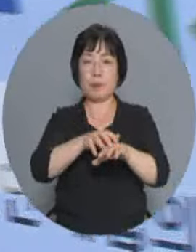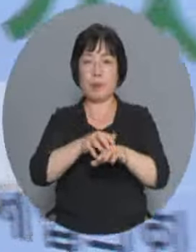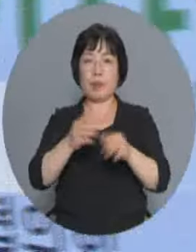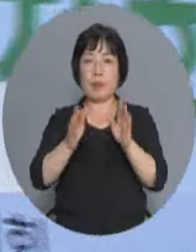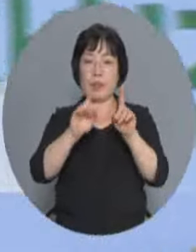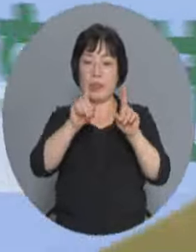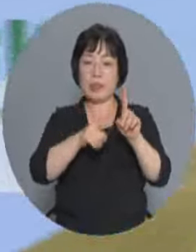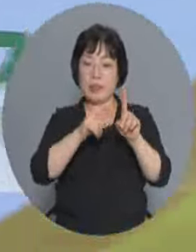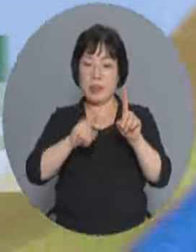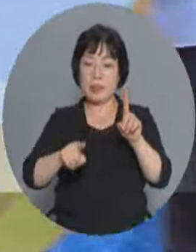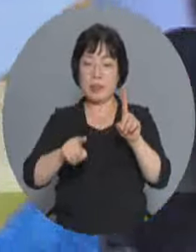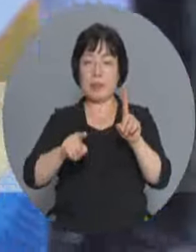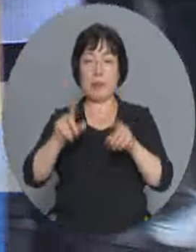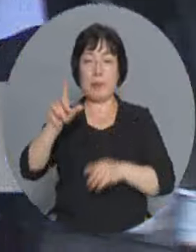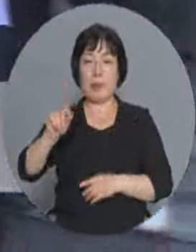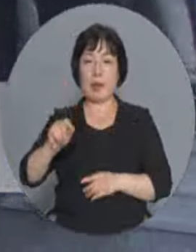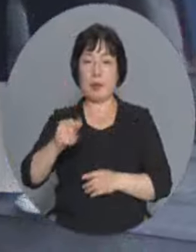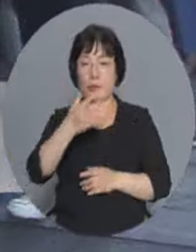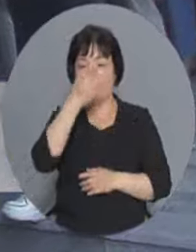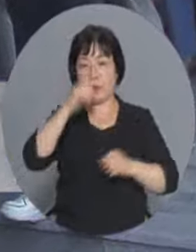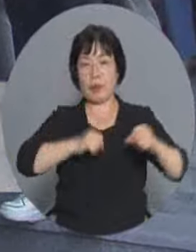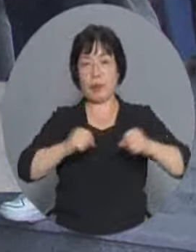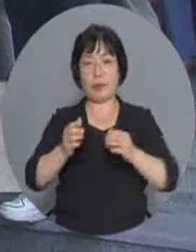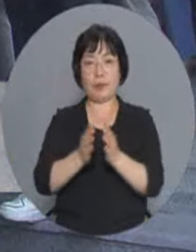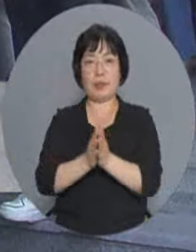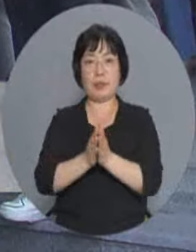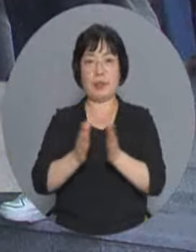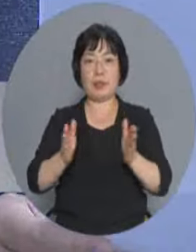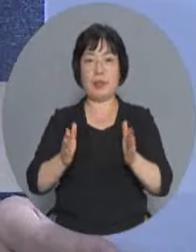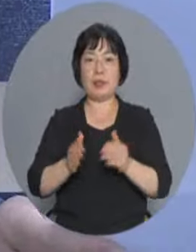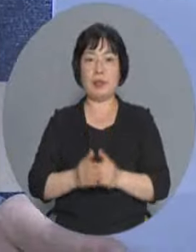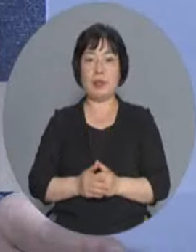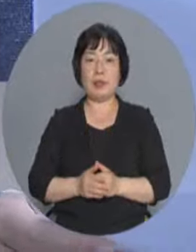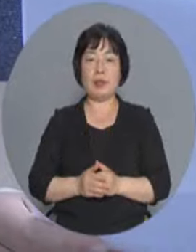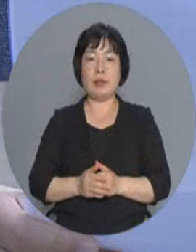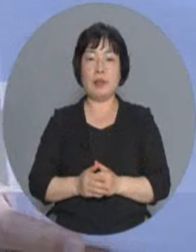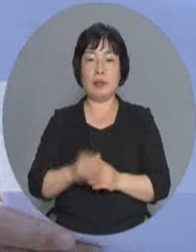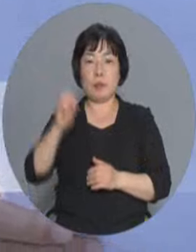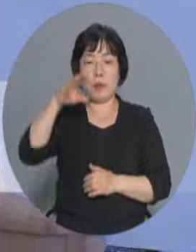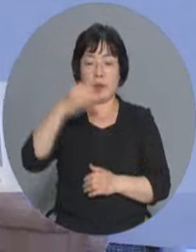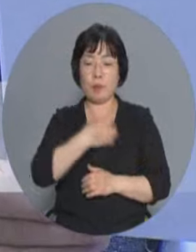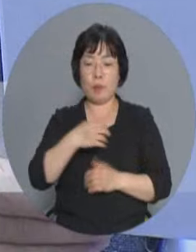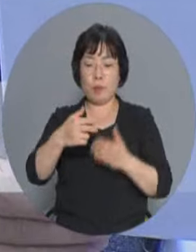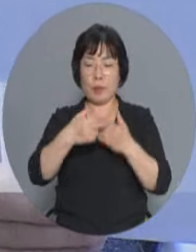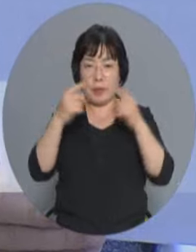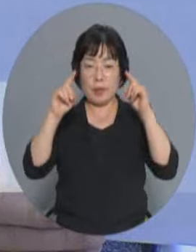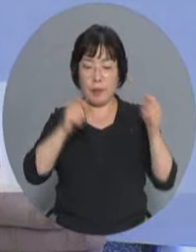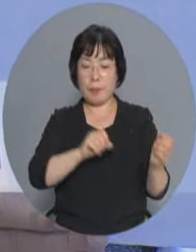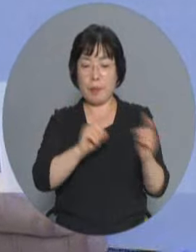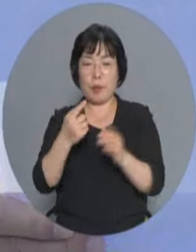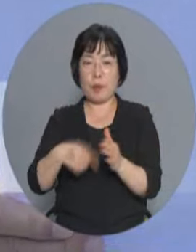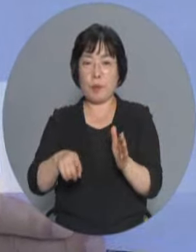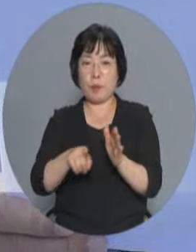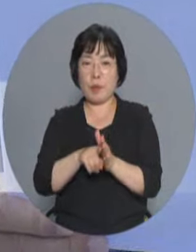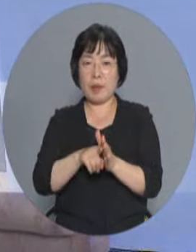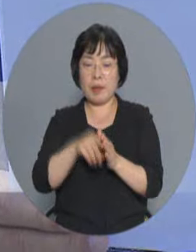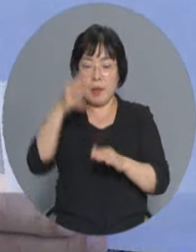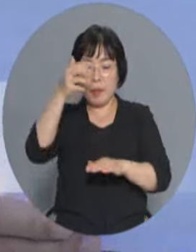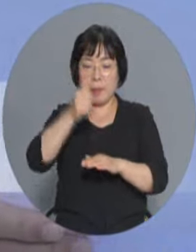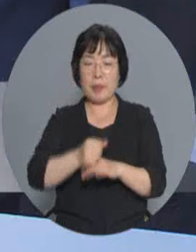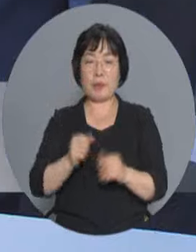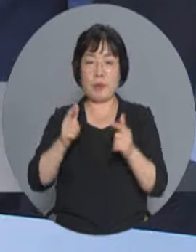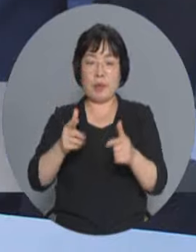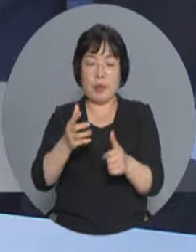시민 1만원 후원 운동을 진행한다고 밝혔습니다 협의회는 광양 보건대가 회생할 수 있는 사실상 마지막